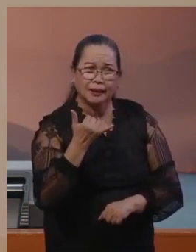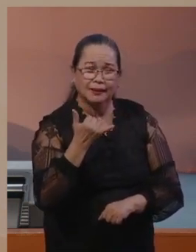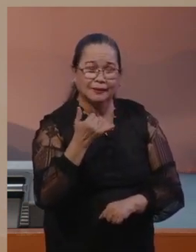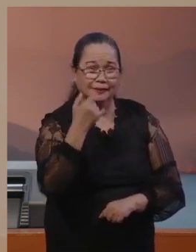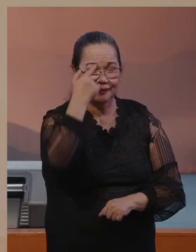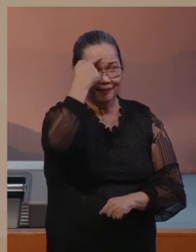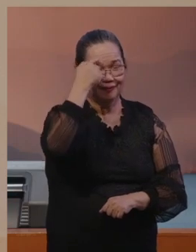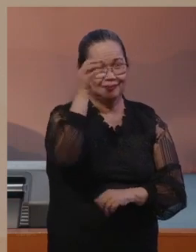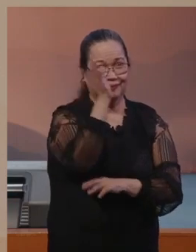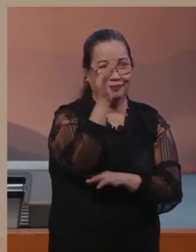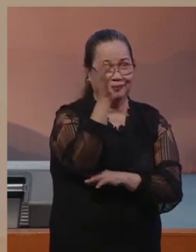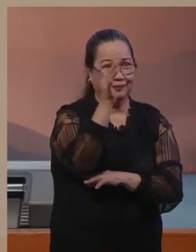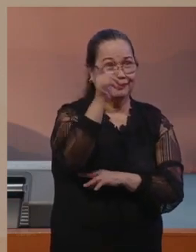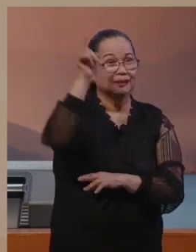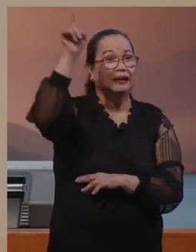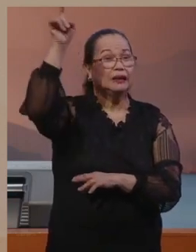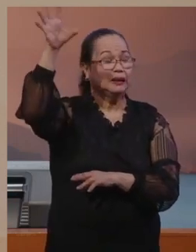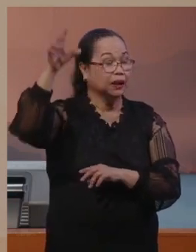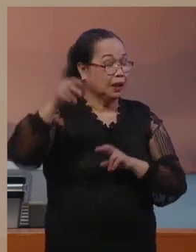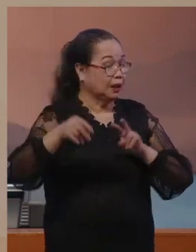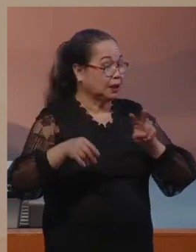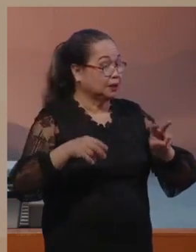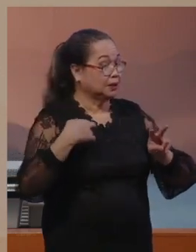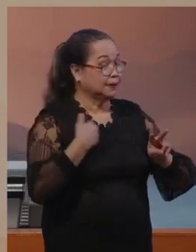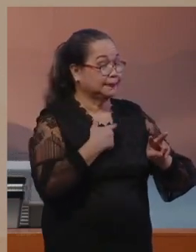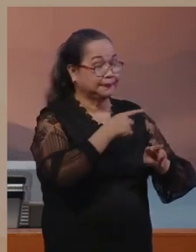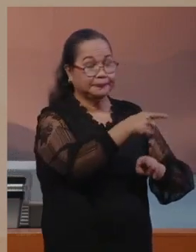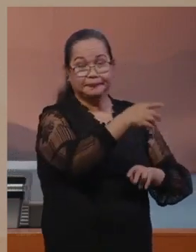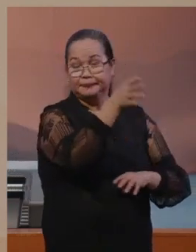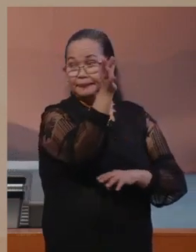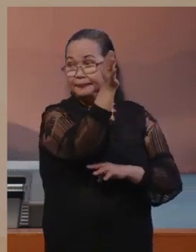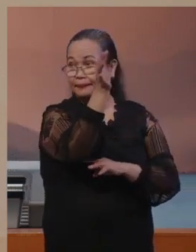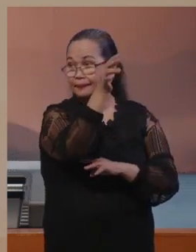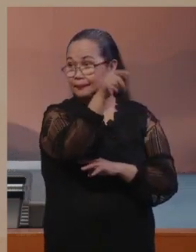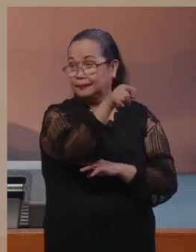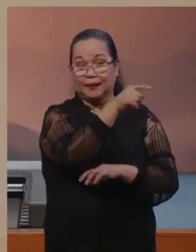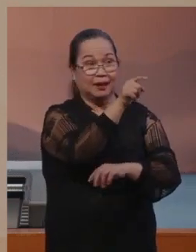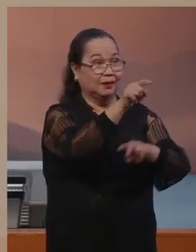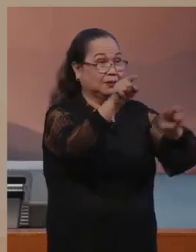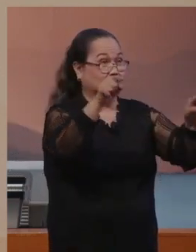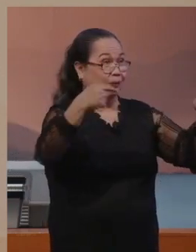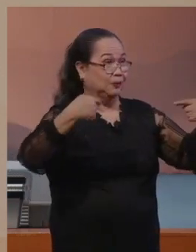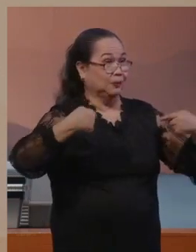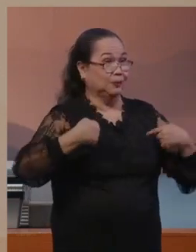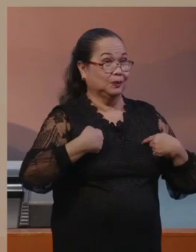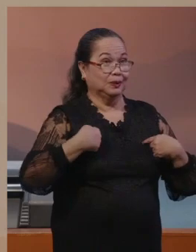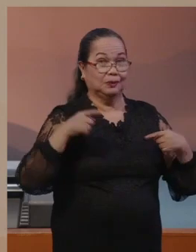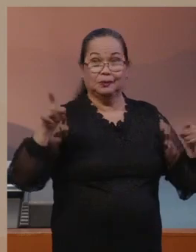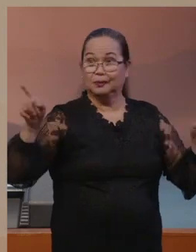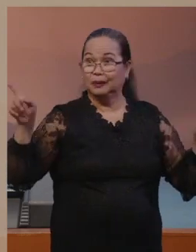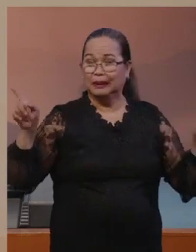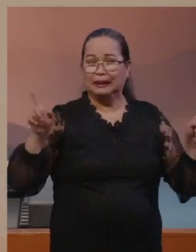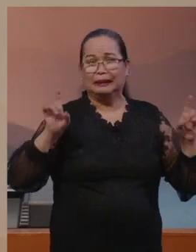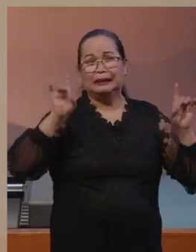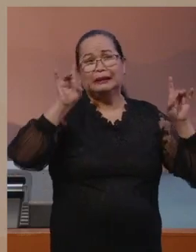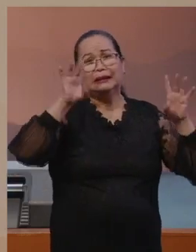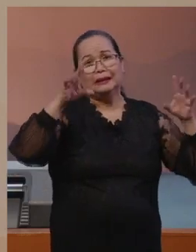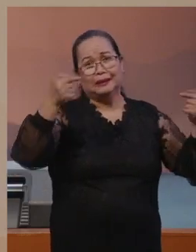ay prostitute sa mata ng Diyos. Malayo sa Kanya, makasalanan,